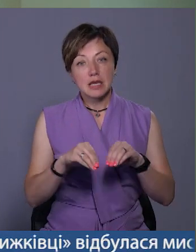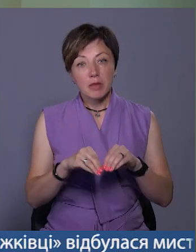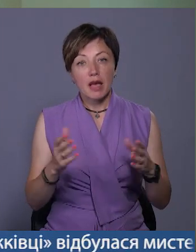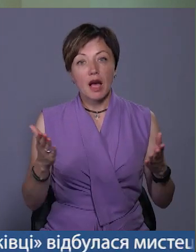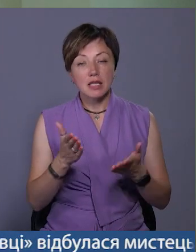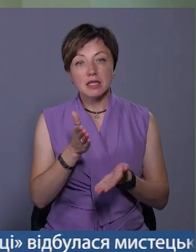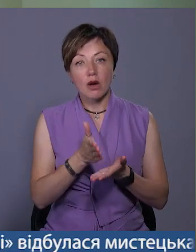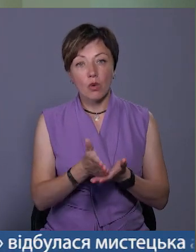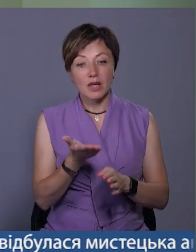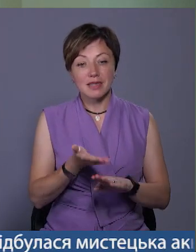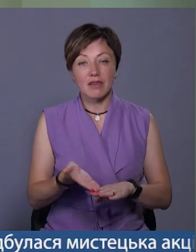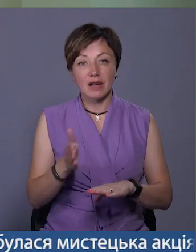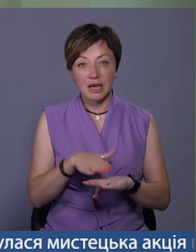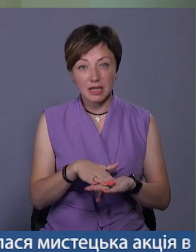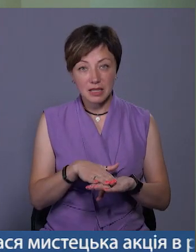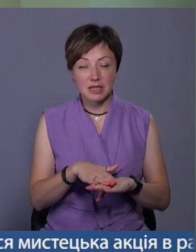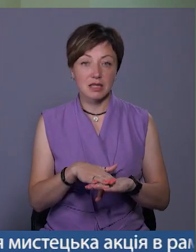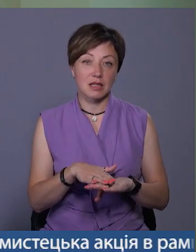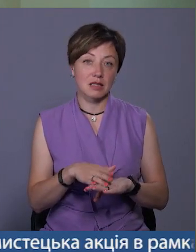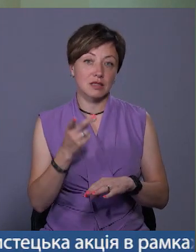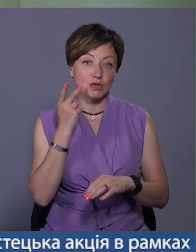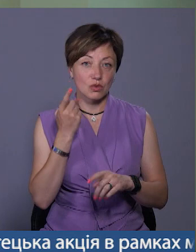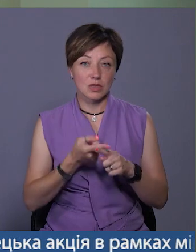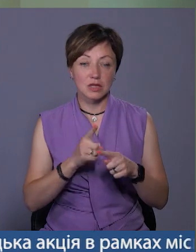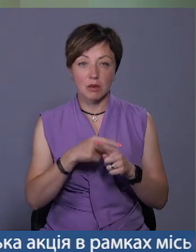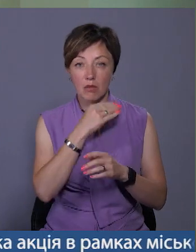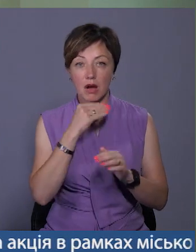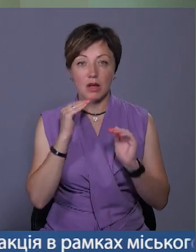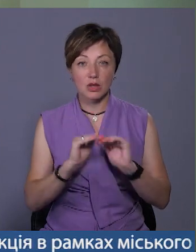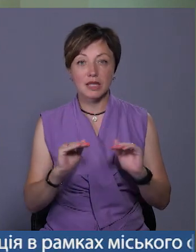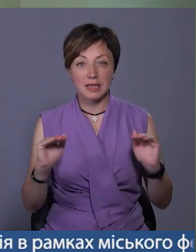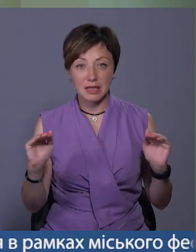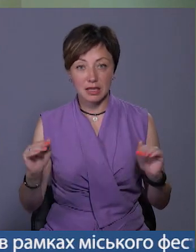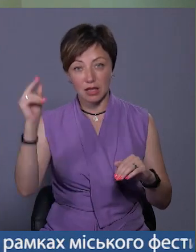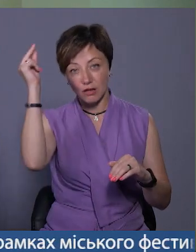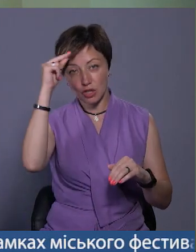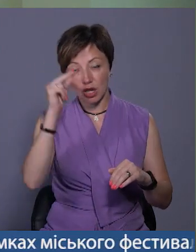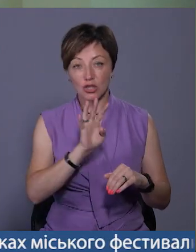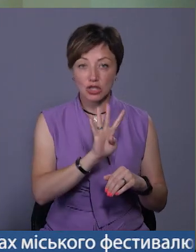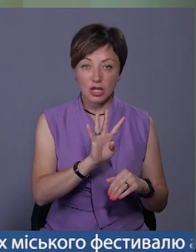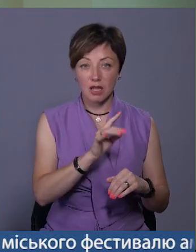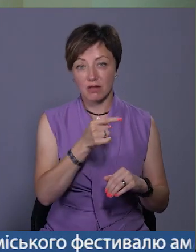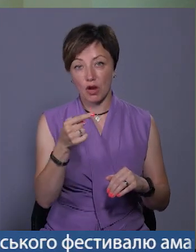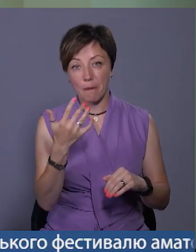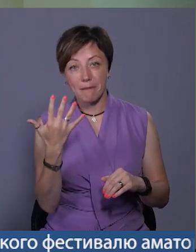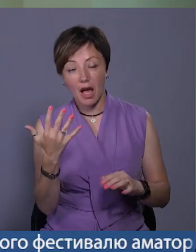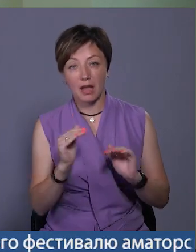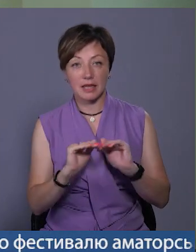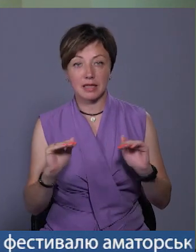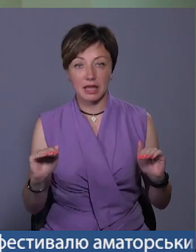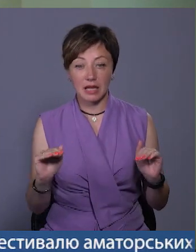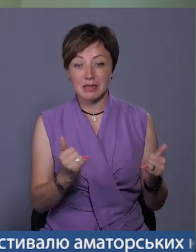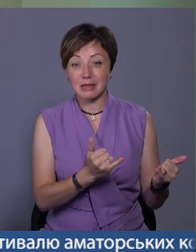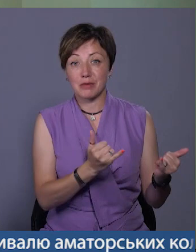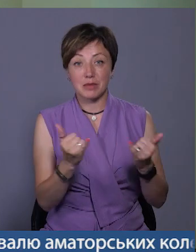які знаходяться в кризі, і то зачасту це багатодітні діти, де навчаються і четверо, і п'ятеро дітей.